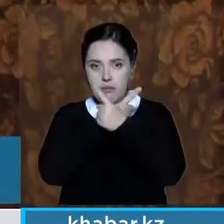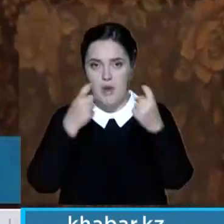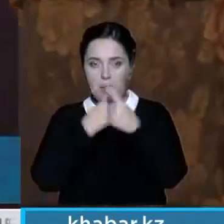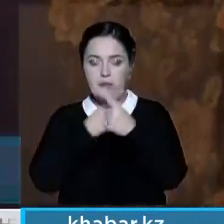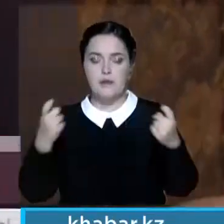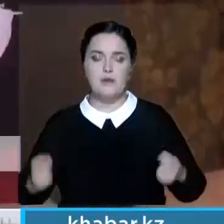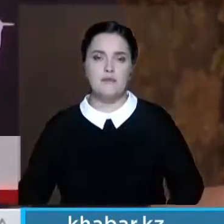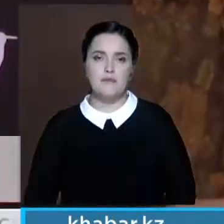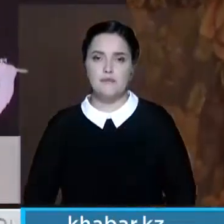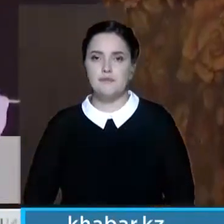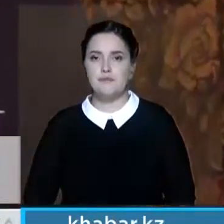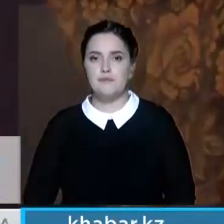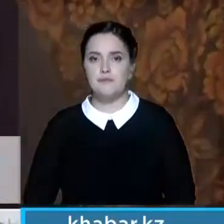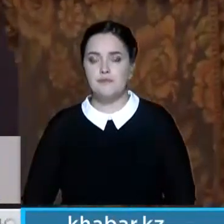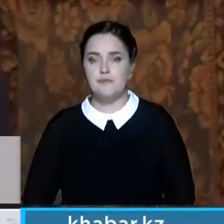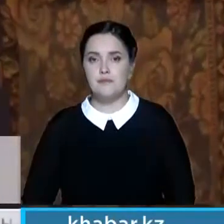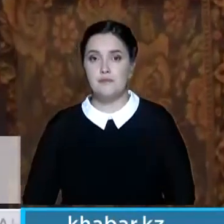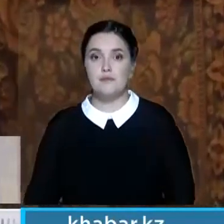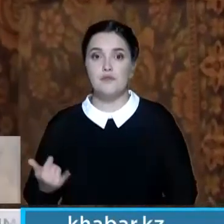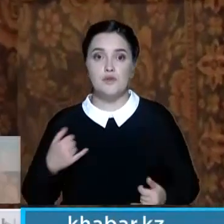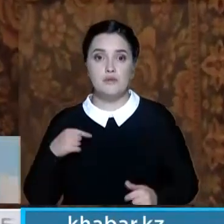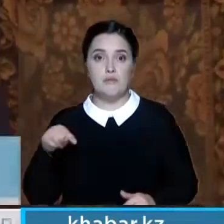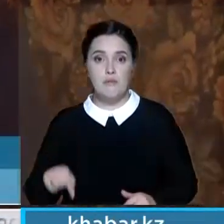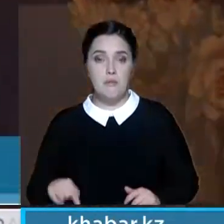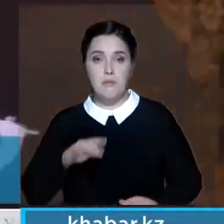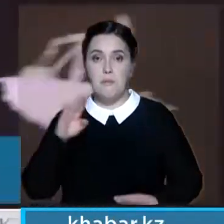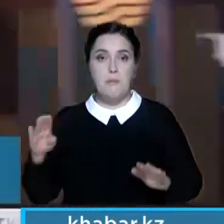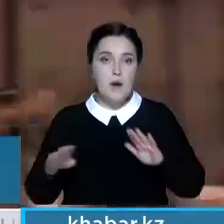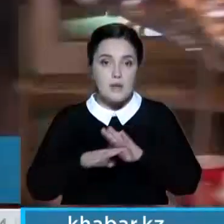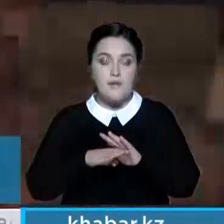вы понимали, сейчас мы находимся в подвальном помещении. То есть